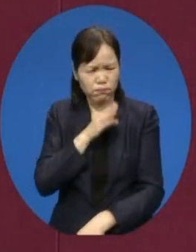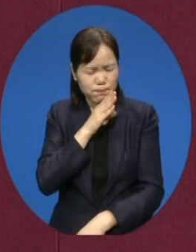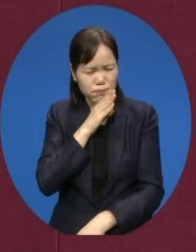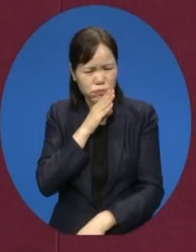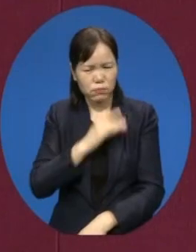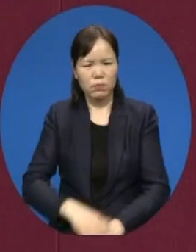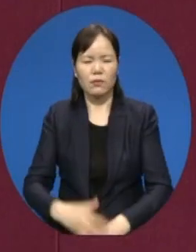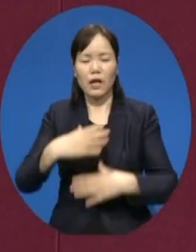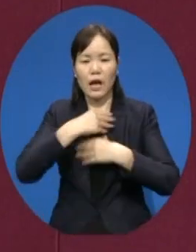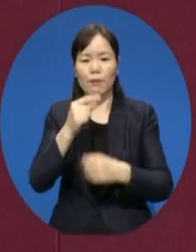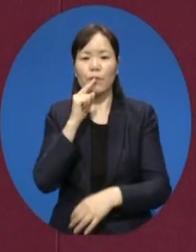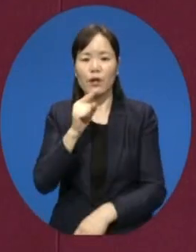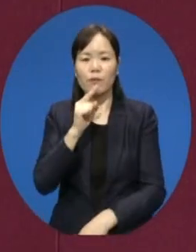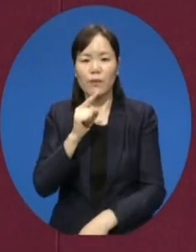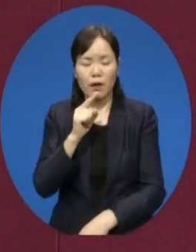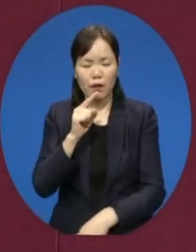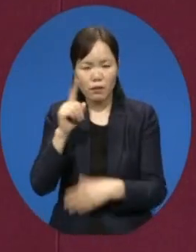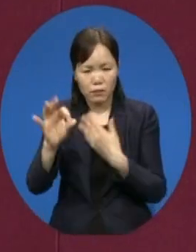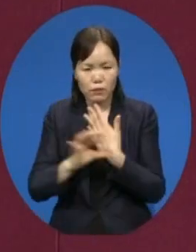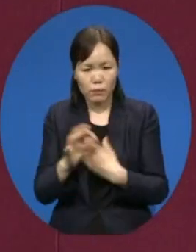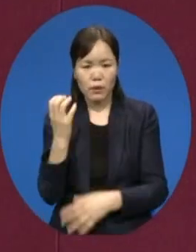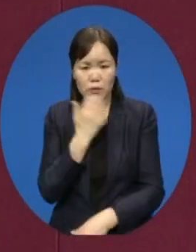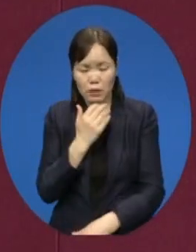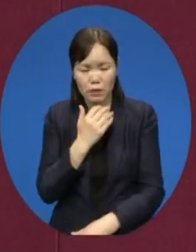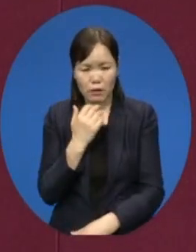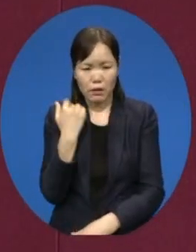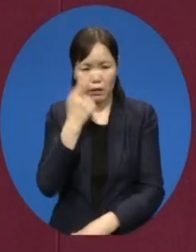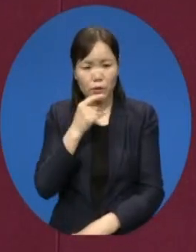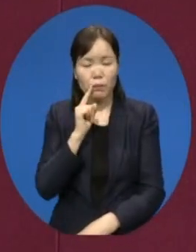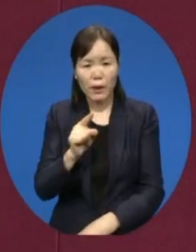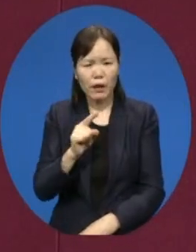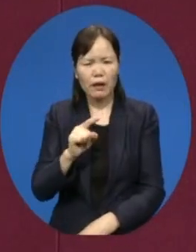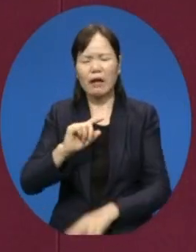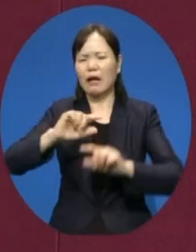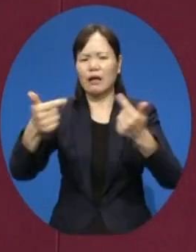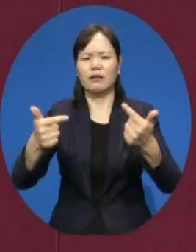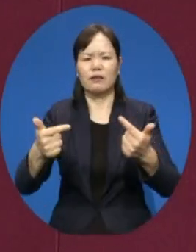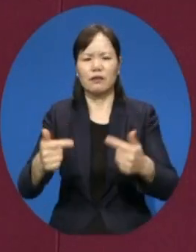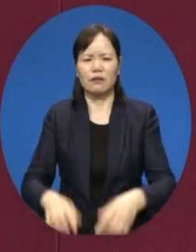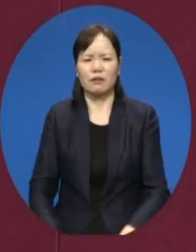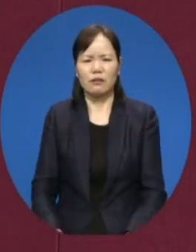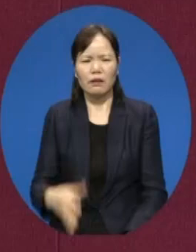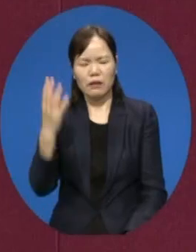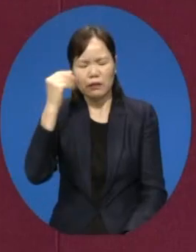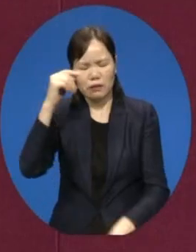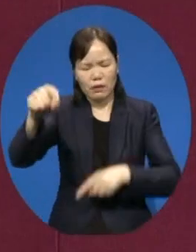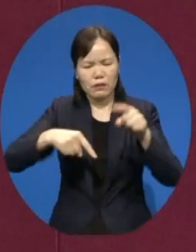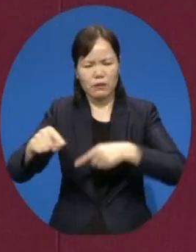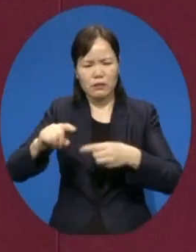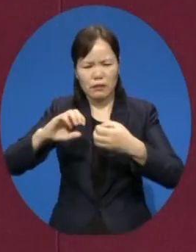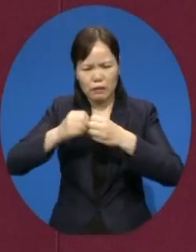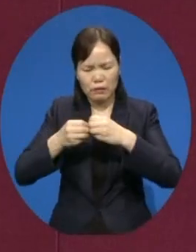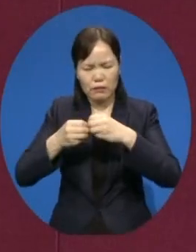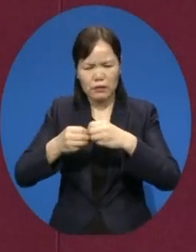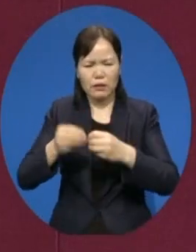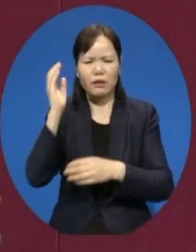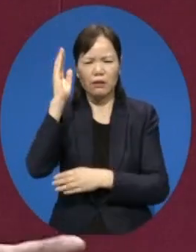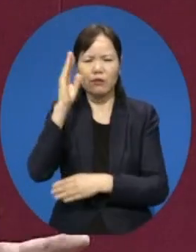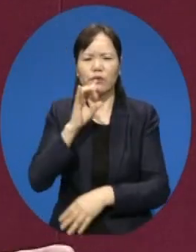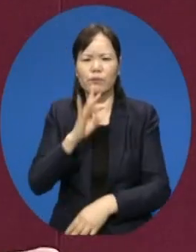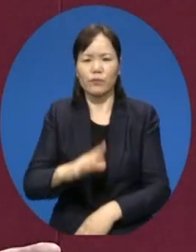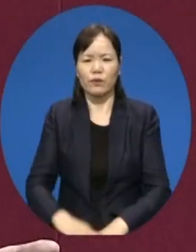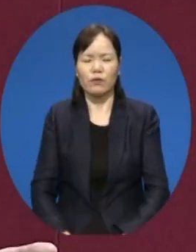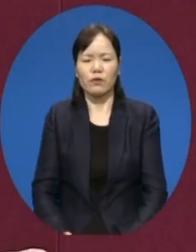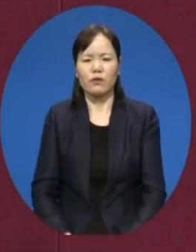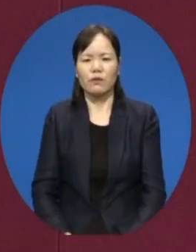안보를 얘기하면 색깔론이라고요? 천만의 말씀입니다. 얼토당토는 정치 공작용 구호일 뿐입니다. 나라 없이